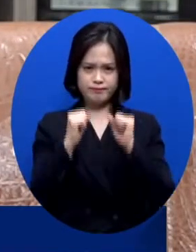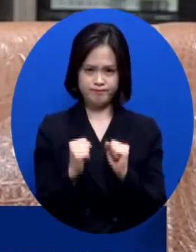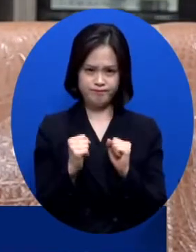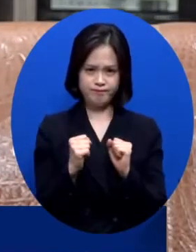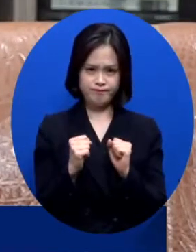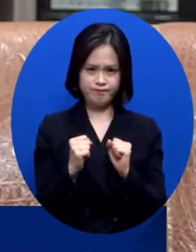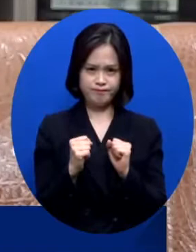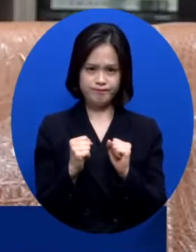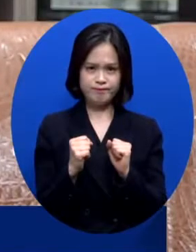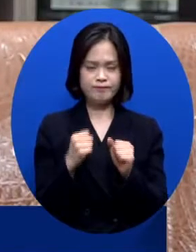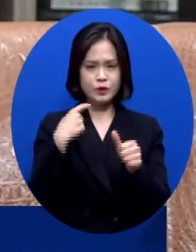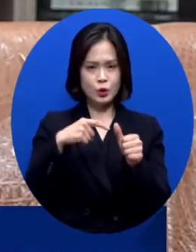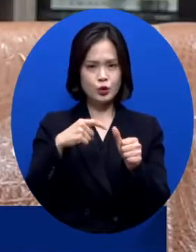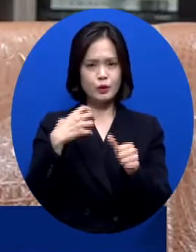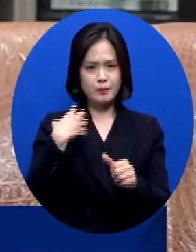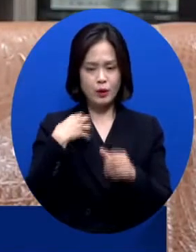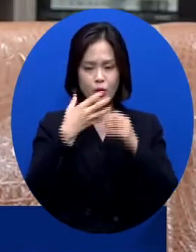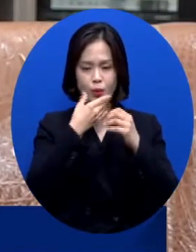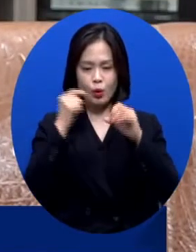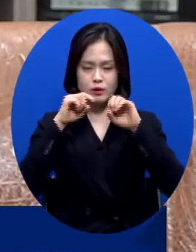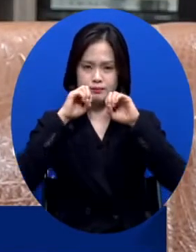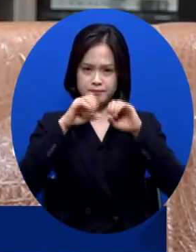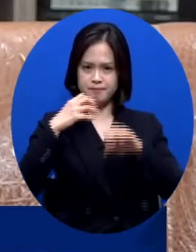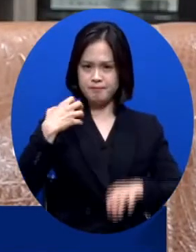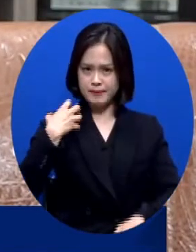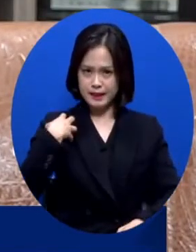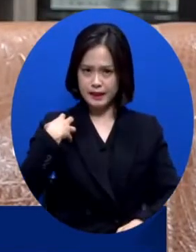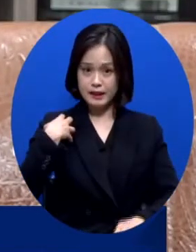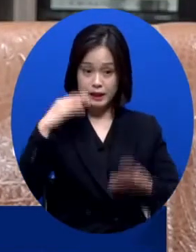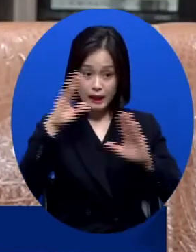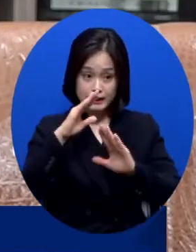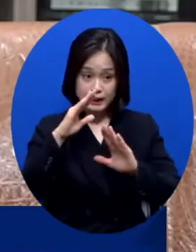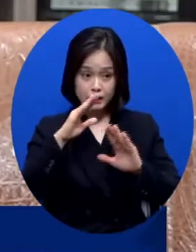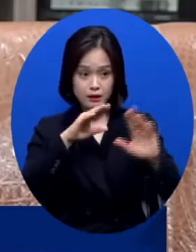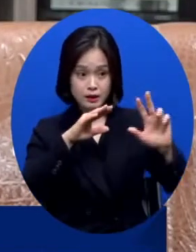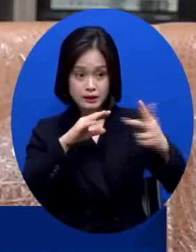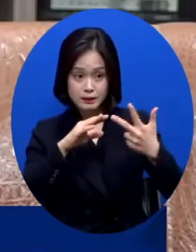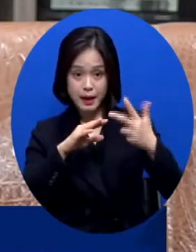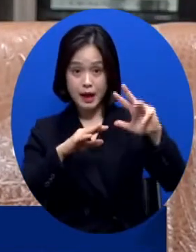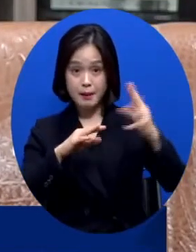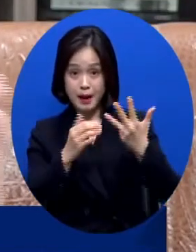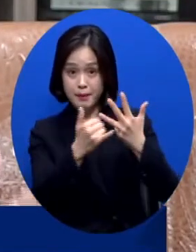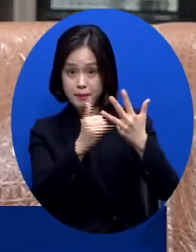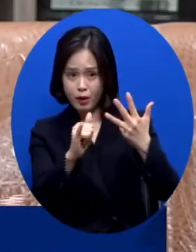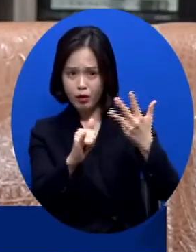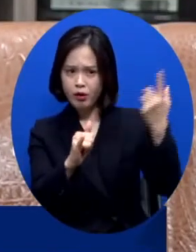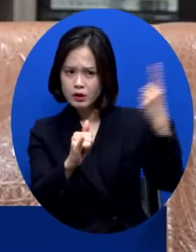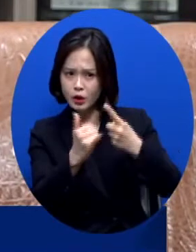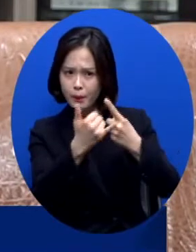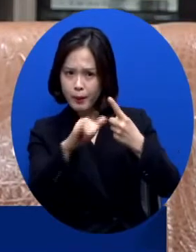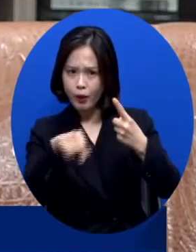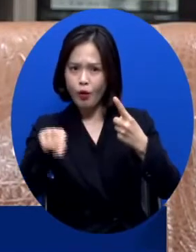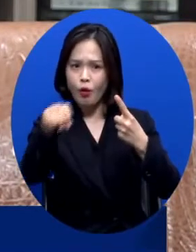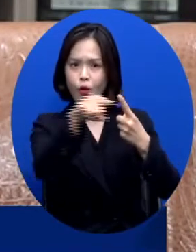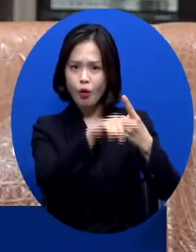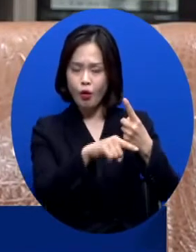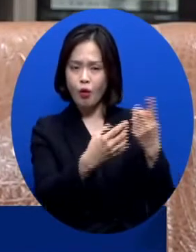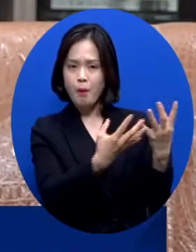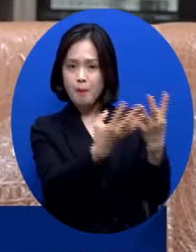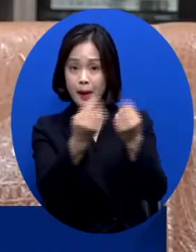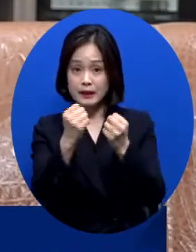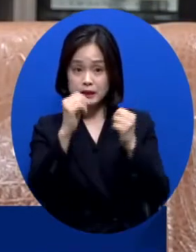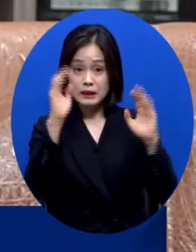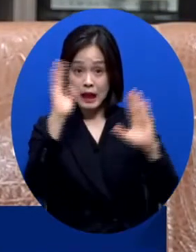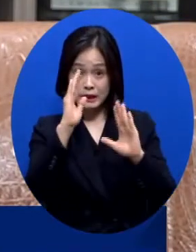뭐 작은 학부는 뭐 700명 800명 더 많은 학부는 뭐 천의 300명 규모 가 되는데